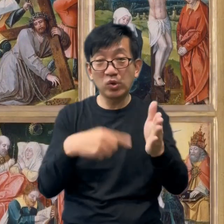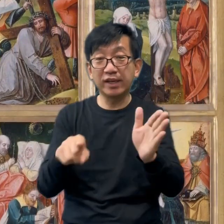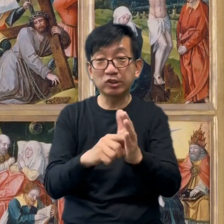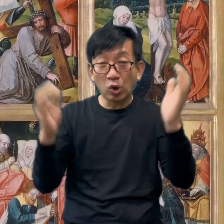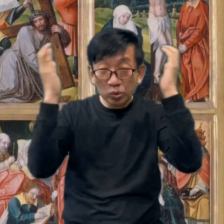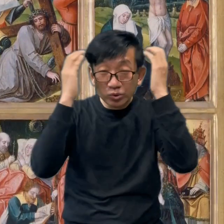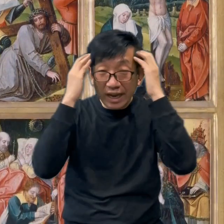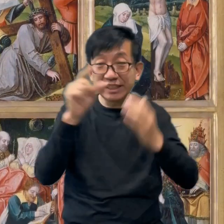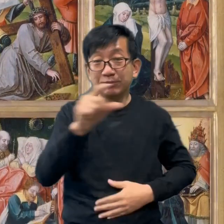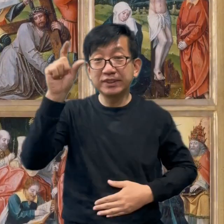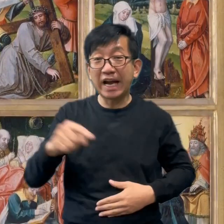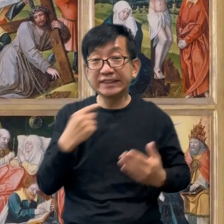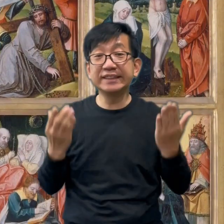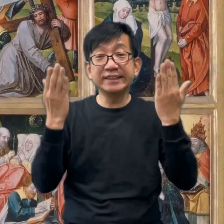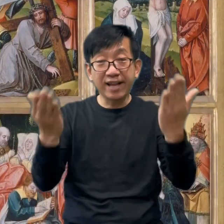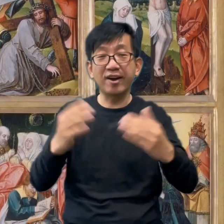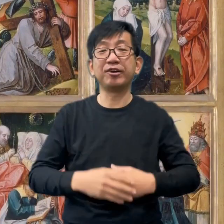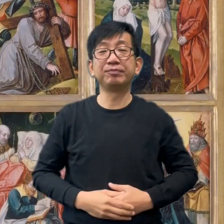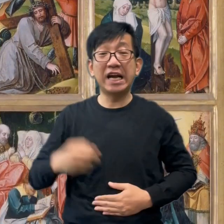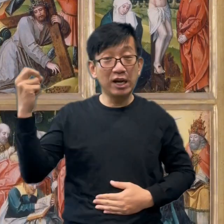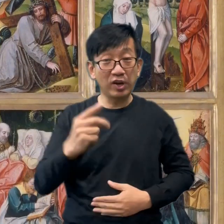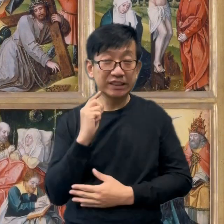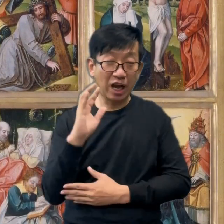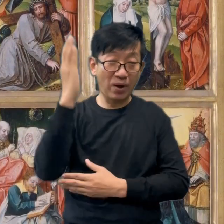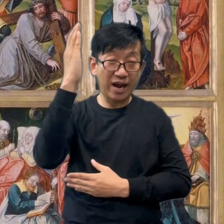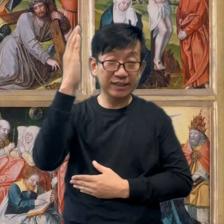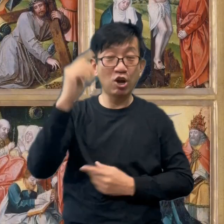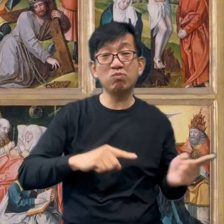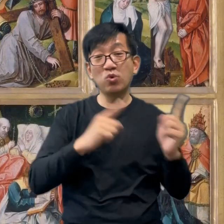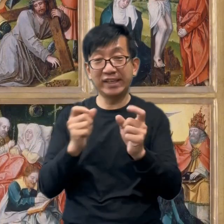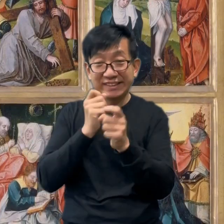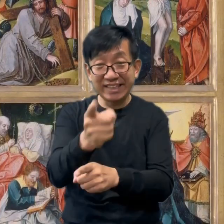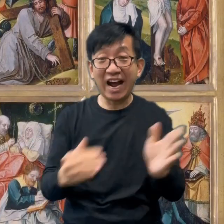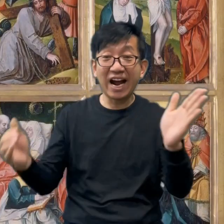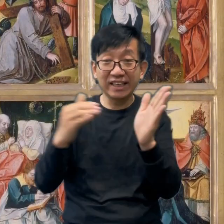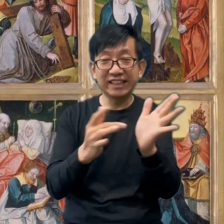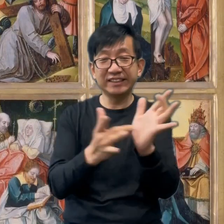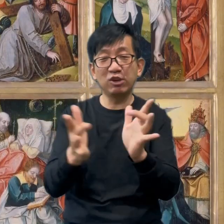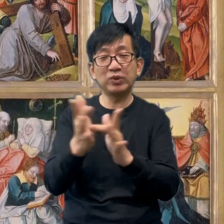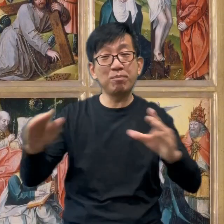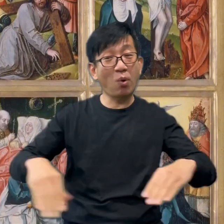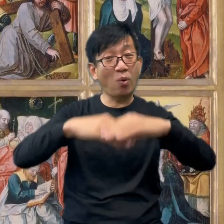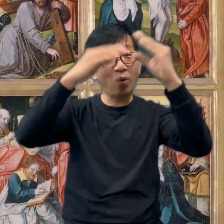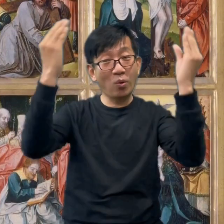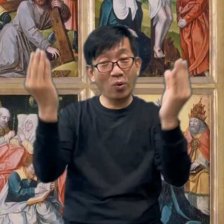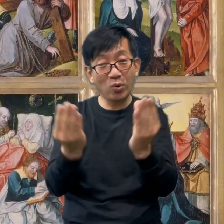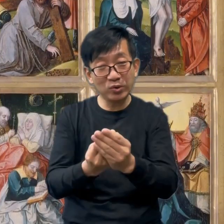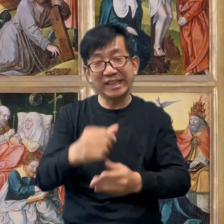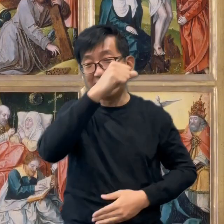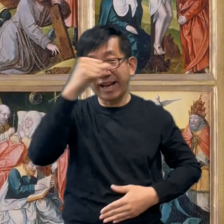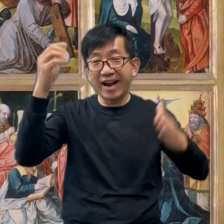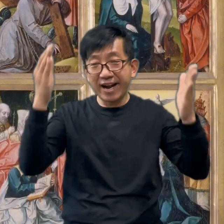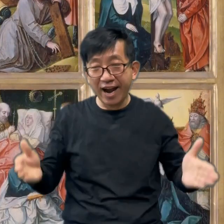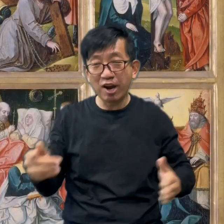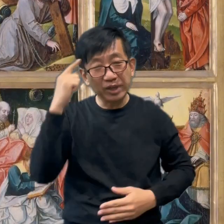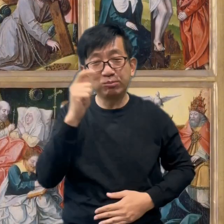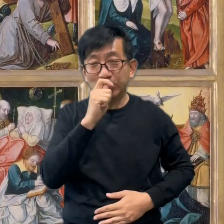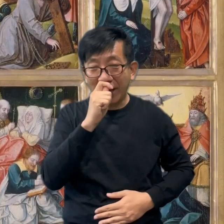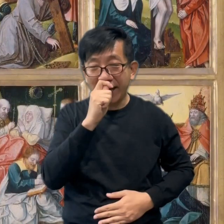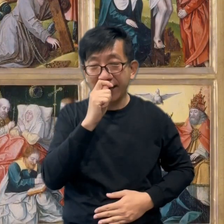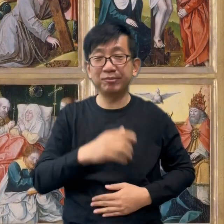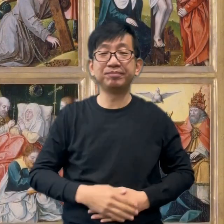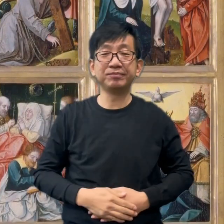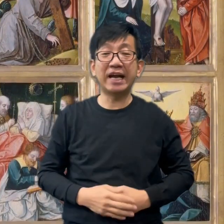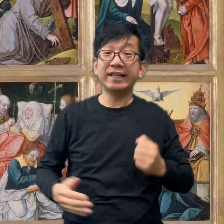구원을 위한 순환과 십자가 희생 그리고 영광스러운 부활의 승리까지 예수님의